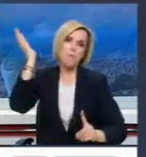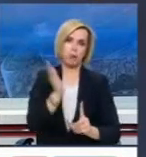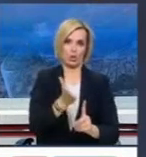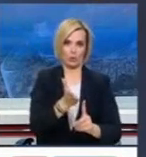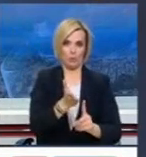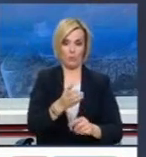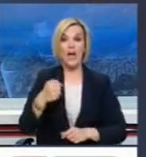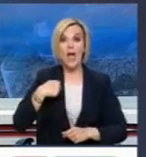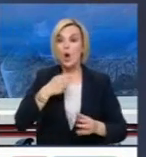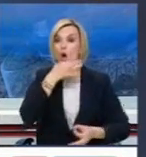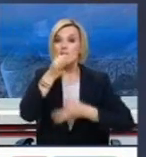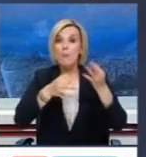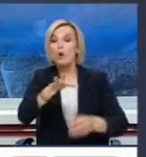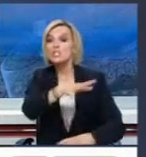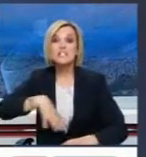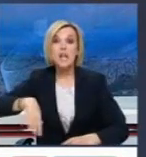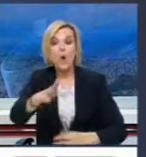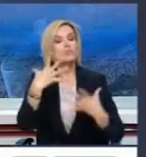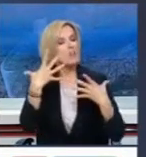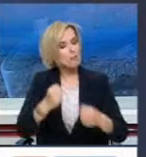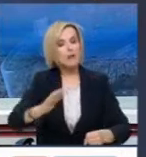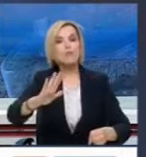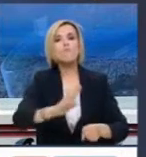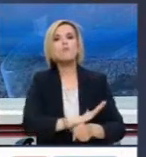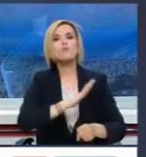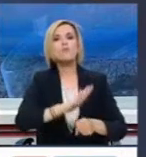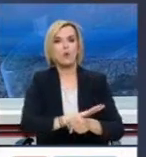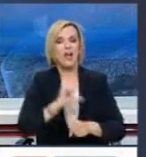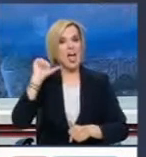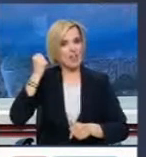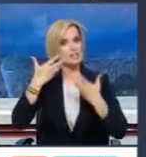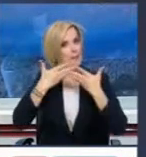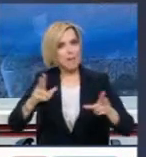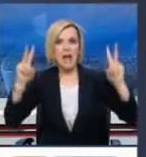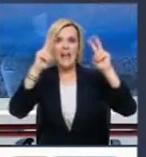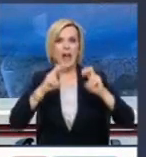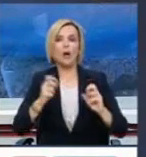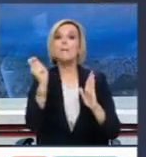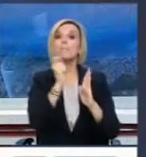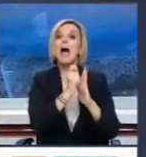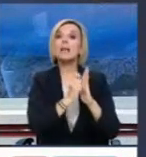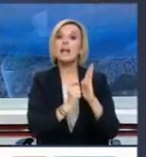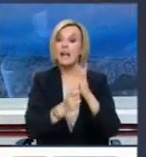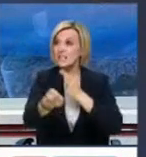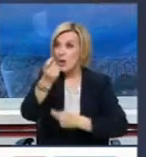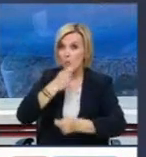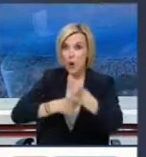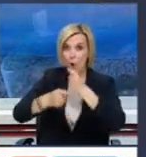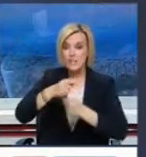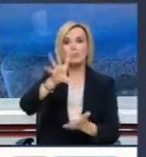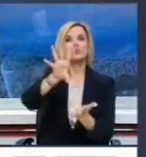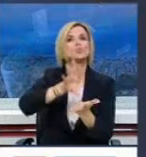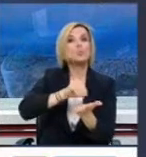το καταναλωτικό κοινό ότι η επάρκεια υφίσταται. Σε έλεγχο που κάναμε χθες, όλες οι παραγγελίες που είχαν δοθεί από τις αλυσίδες σούπερ